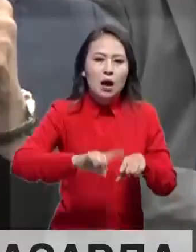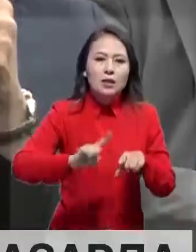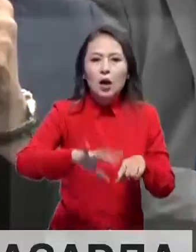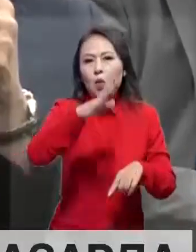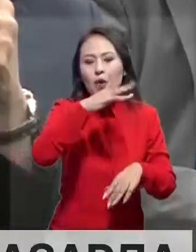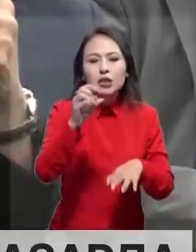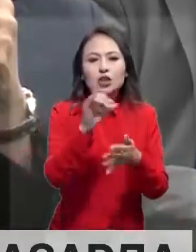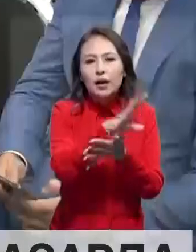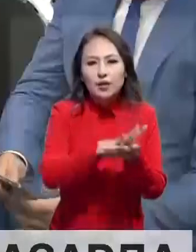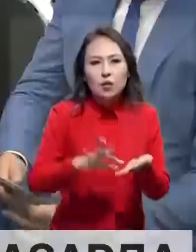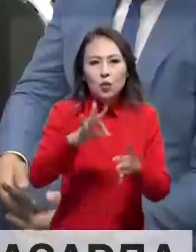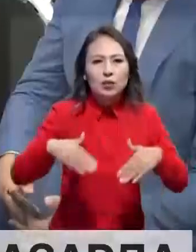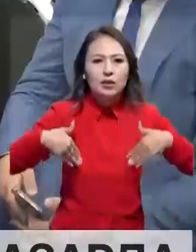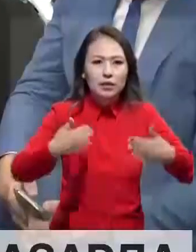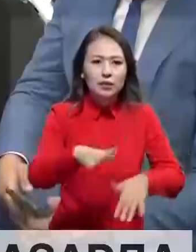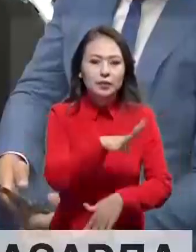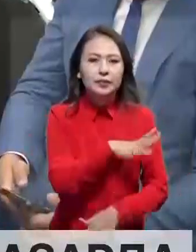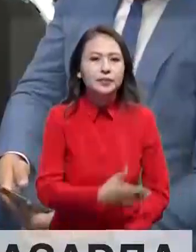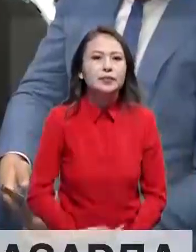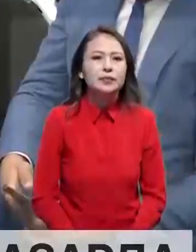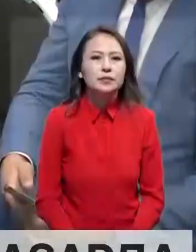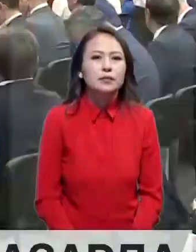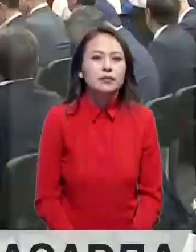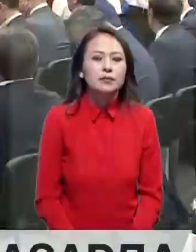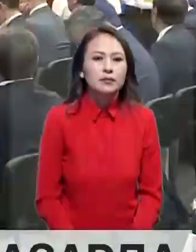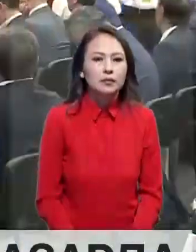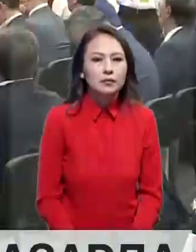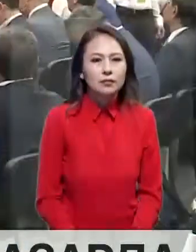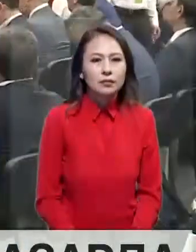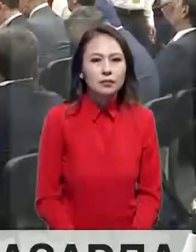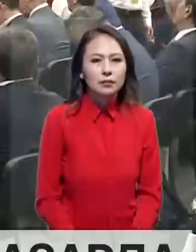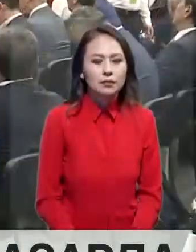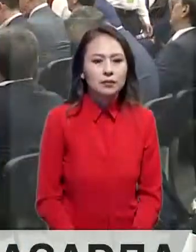уақытта да жалғастыру туралы тілек білдірді. Асланбек Шығыр, Темірлан Сұлтанғазиев, Хабар 24, Атырау.